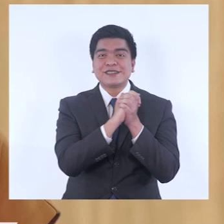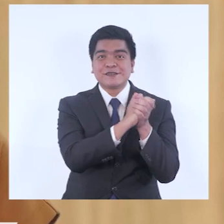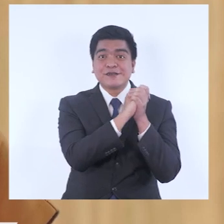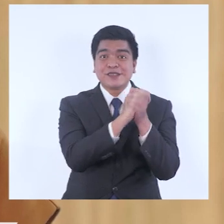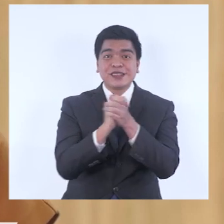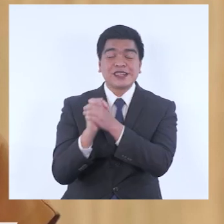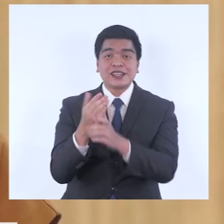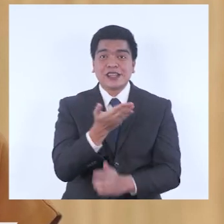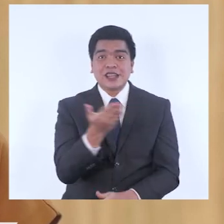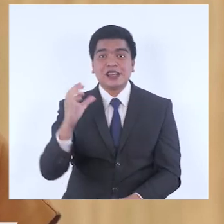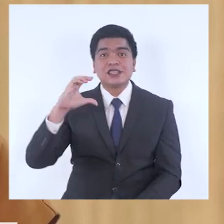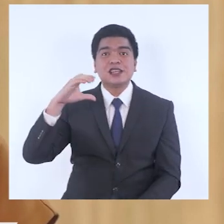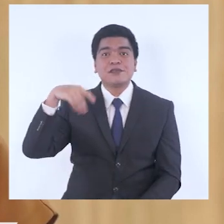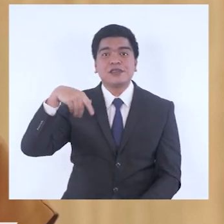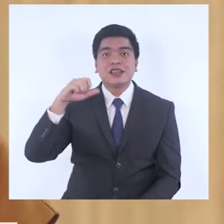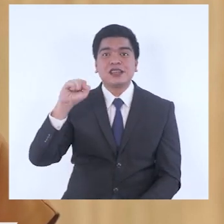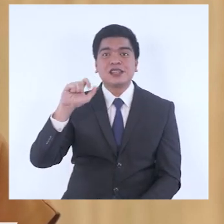CPSLI graduates.